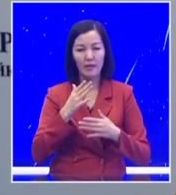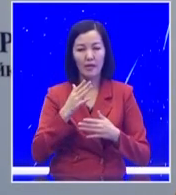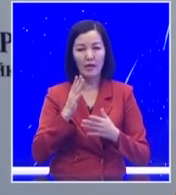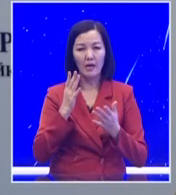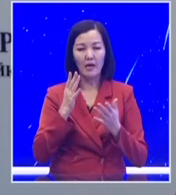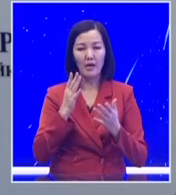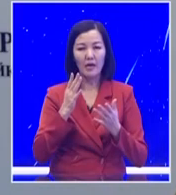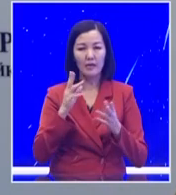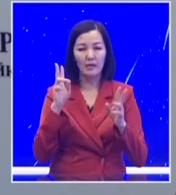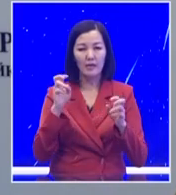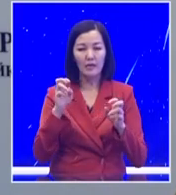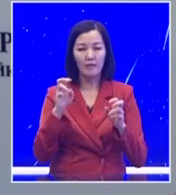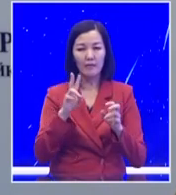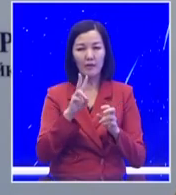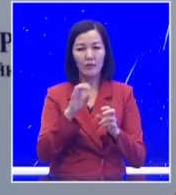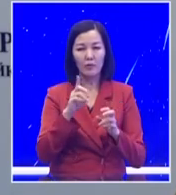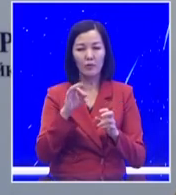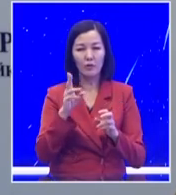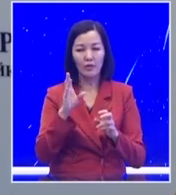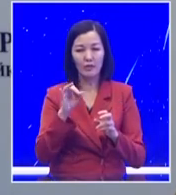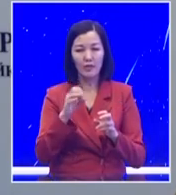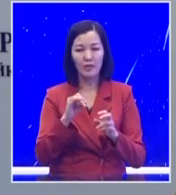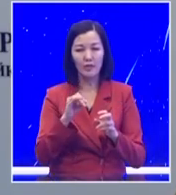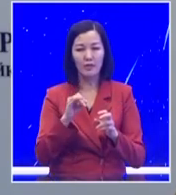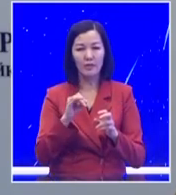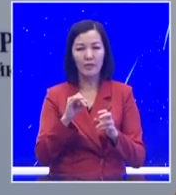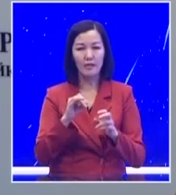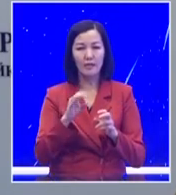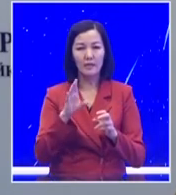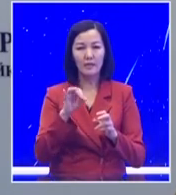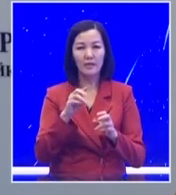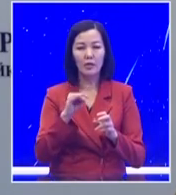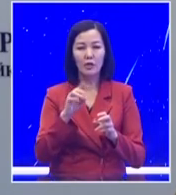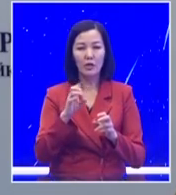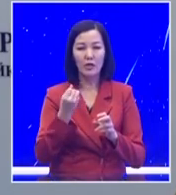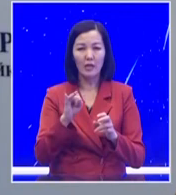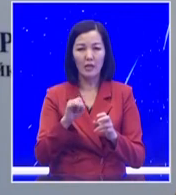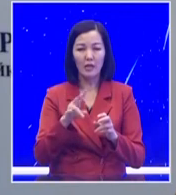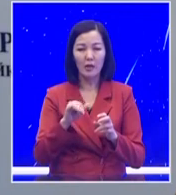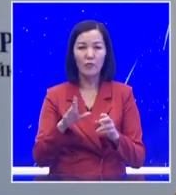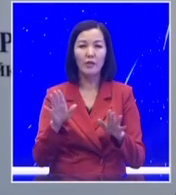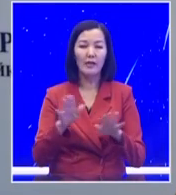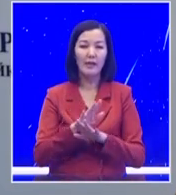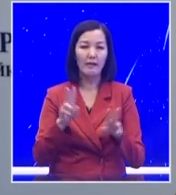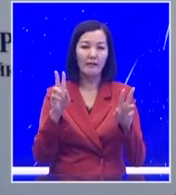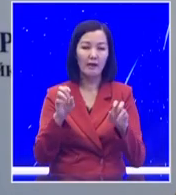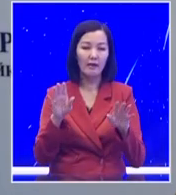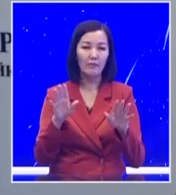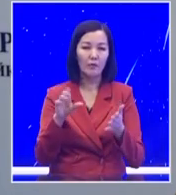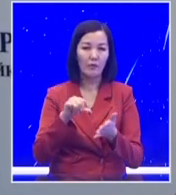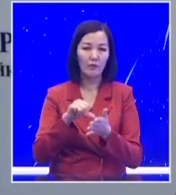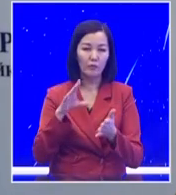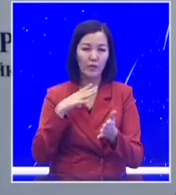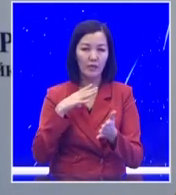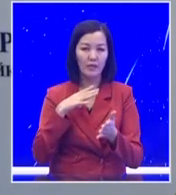де Нұрғиса Тілендиев ағамыздың әні, Мұқағали Мақатаевтың сөзіне жазылған «Саржайлау» деген әнді орындап шықтық. Осы әндерді